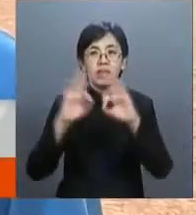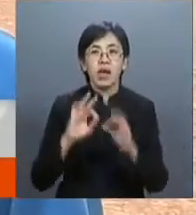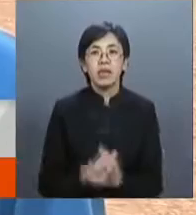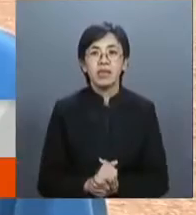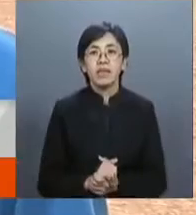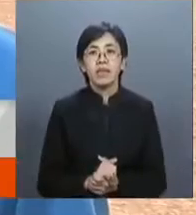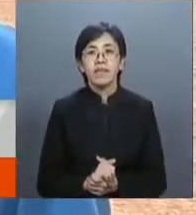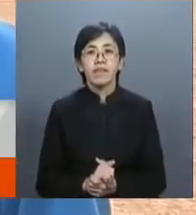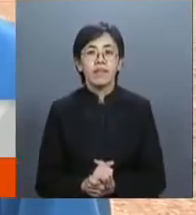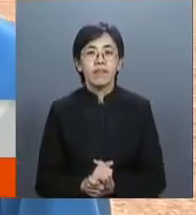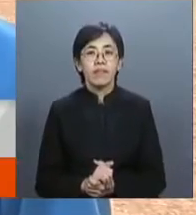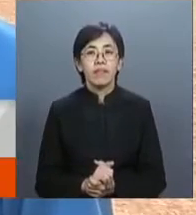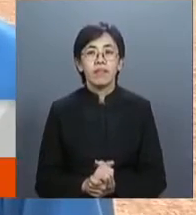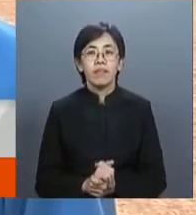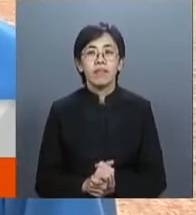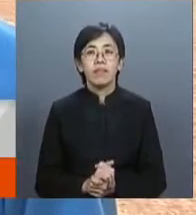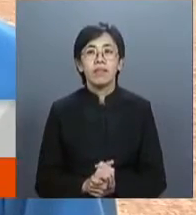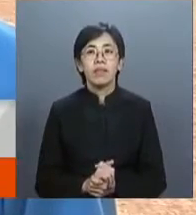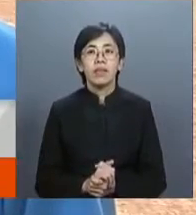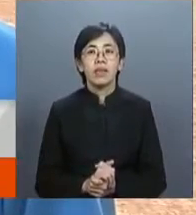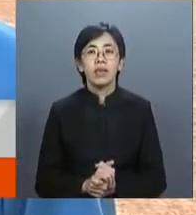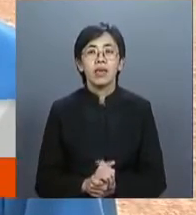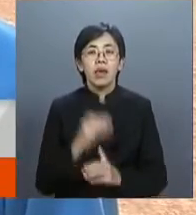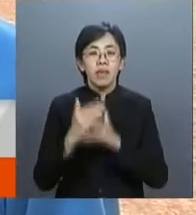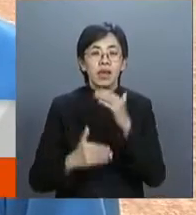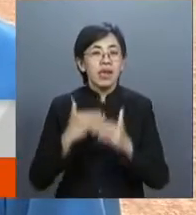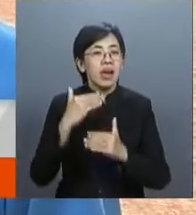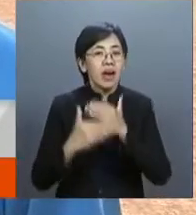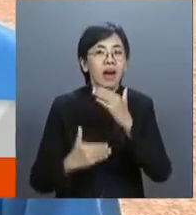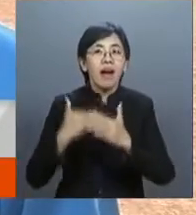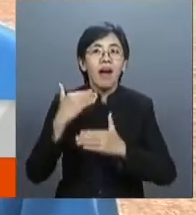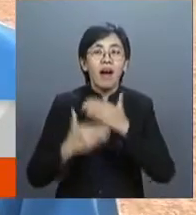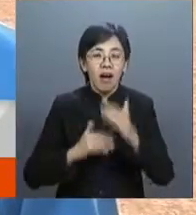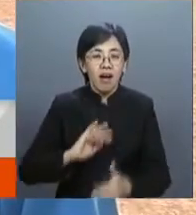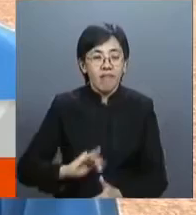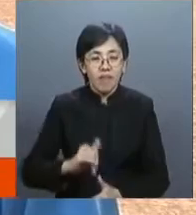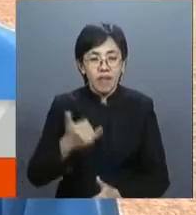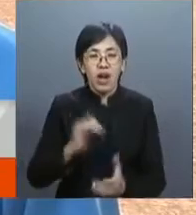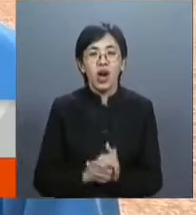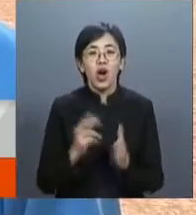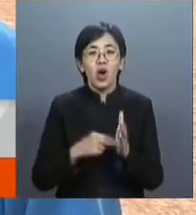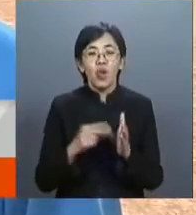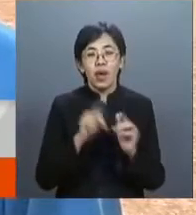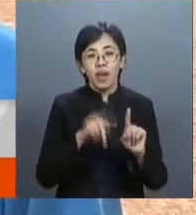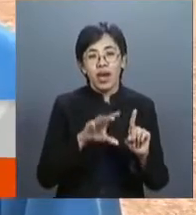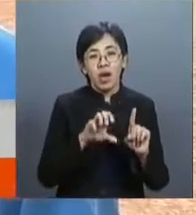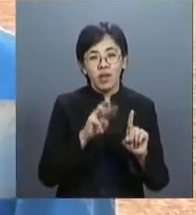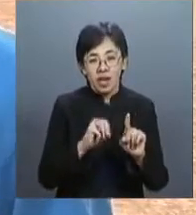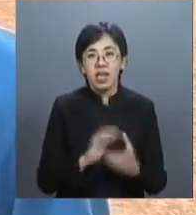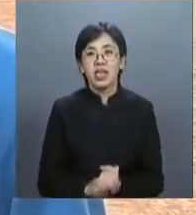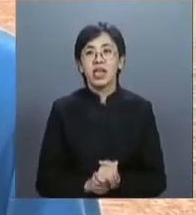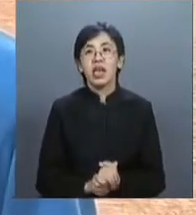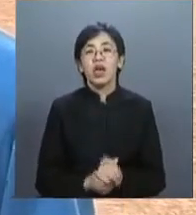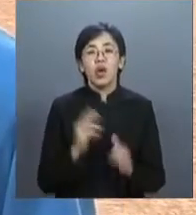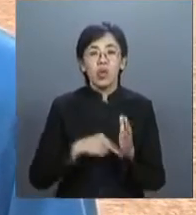ไกลในอนาคตเขาก็พัฒนาตนเองขึ้นมาจากวิ่ง 1,500 เมตรจากวิ่ง 5,000 เมต